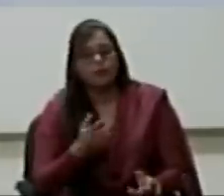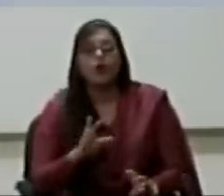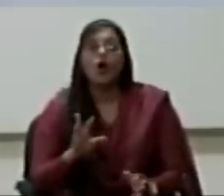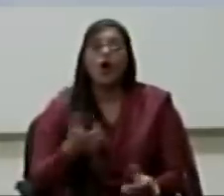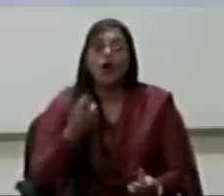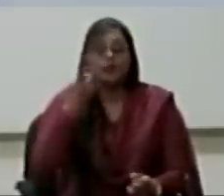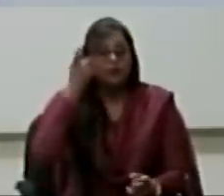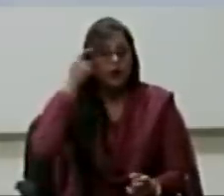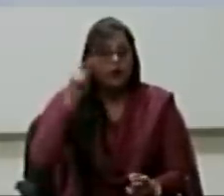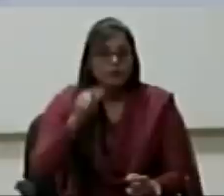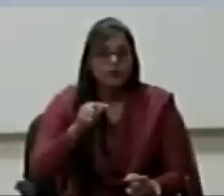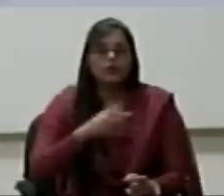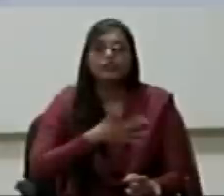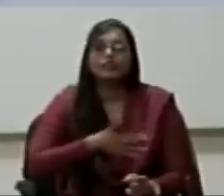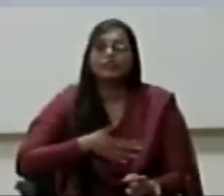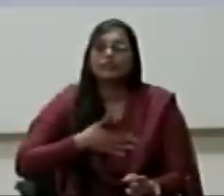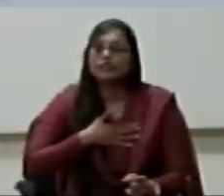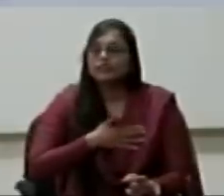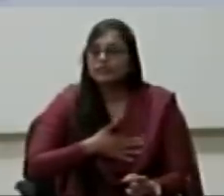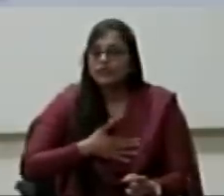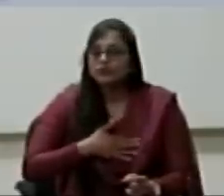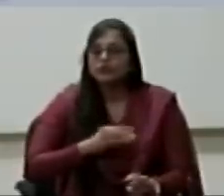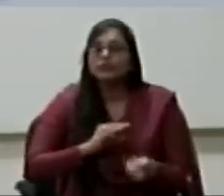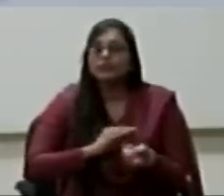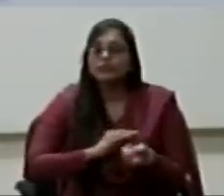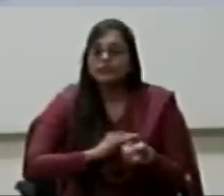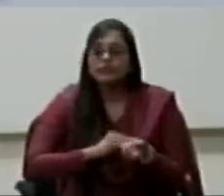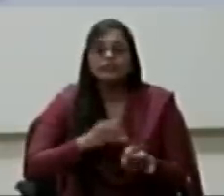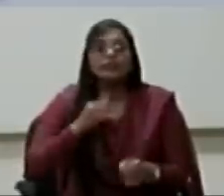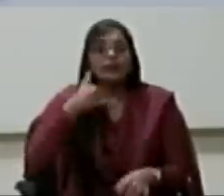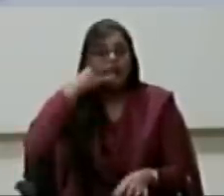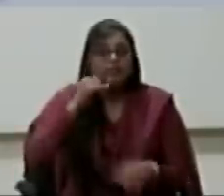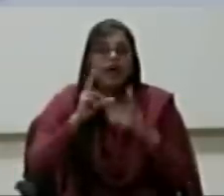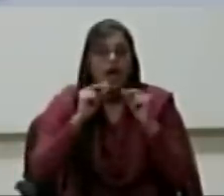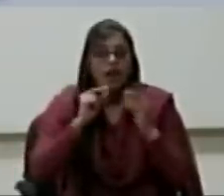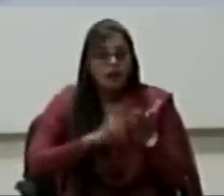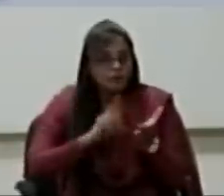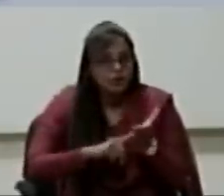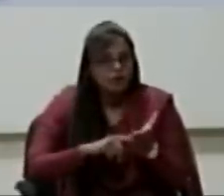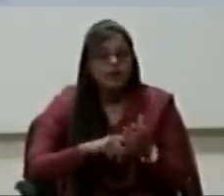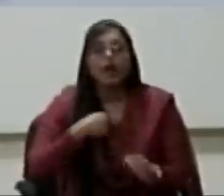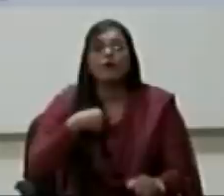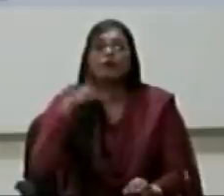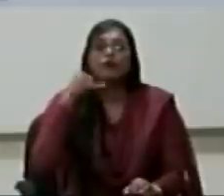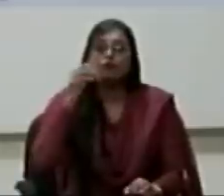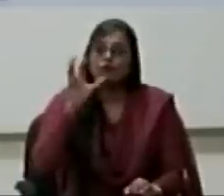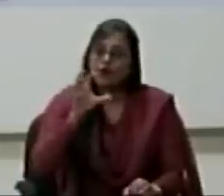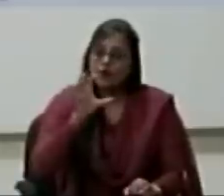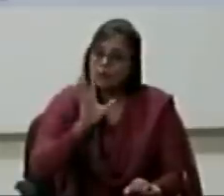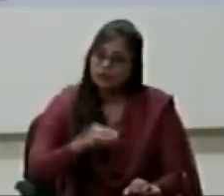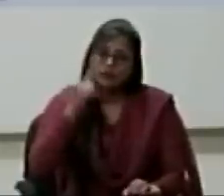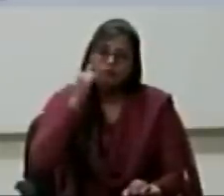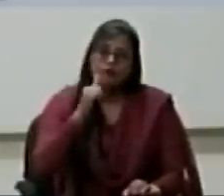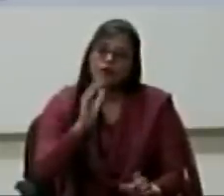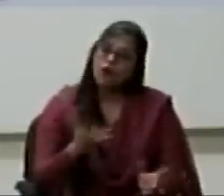করেন যে তাদের কোনো স্বাস্থ্য কোনো চিকিৎসকের পরামর্শ নেওয়ার দরকার আছে তাহলে তারা আমাদের হটলাইন নাম্বারগুলোতে ফোন করতে